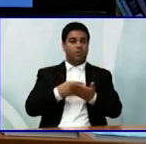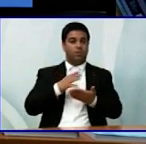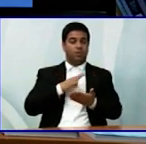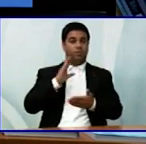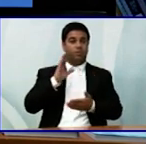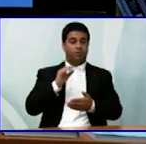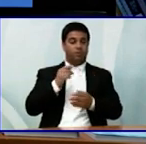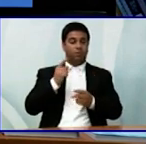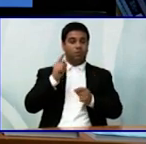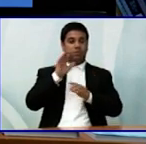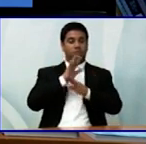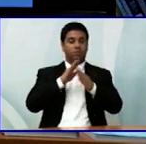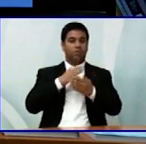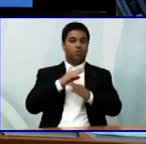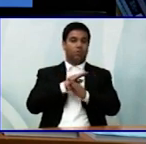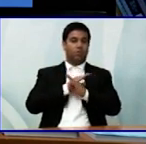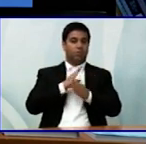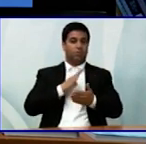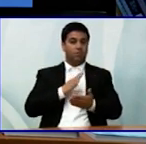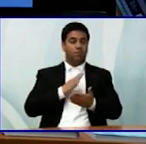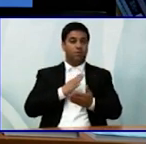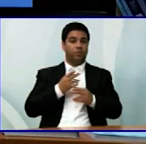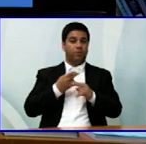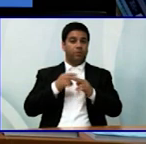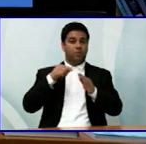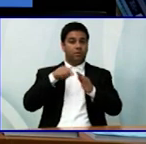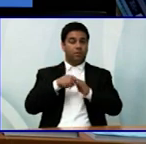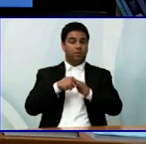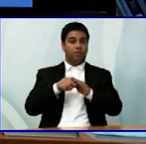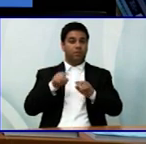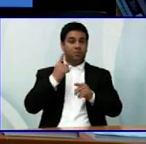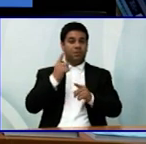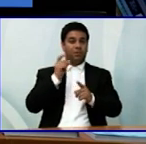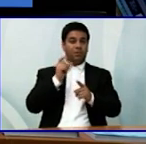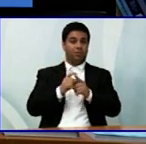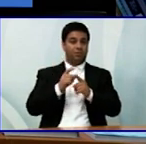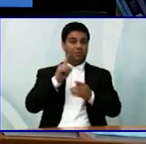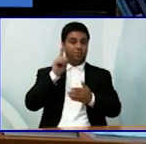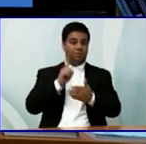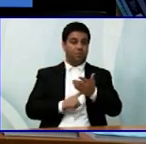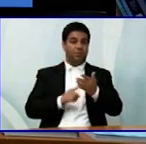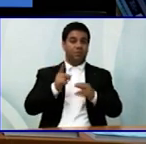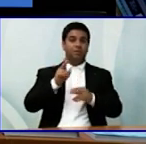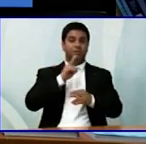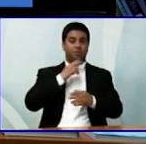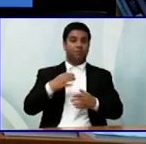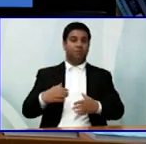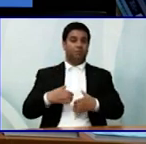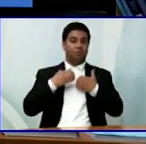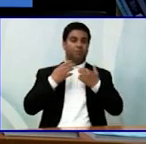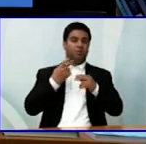va hushidan ketibdi. Xullas, shu bir og'iz so'z oqibatida qiz